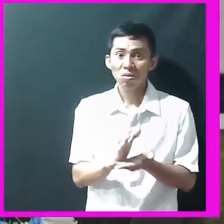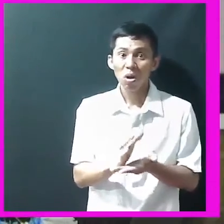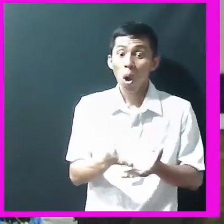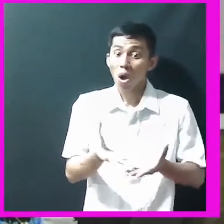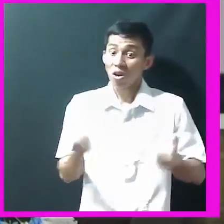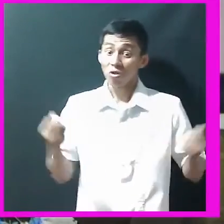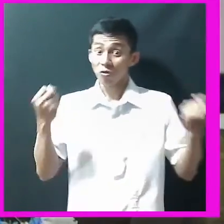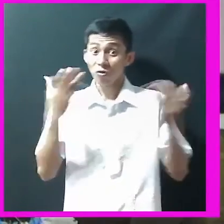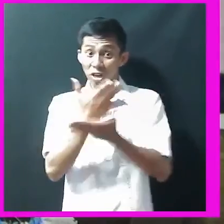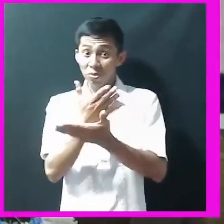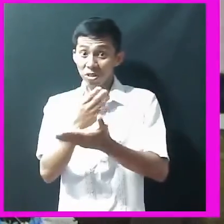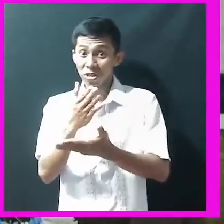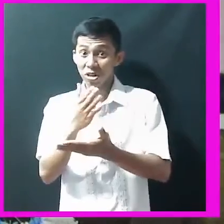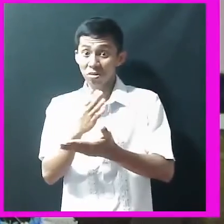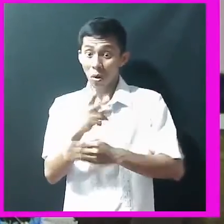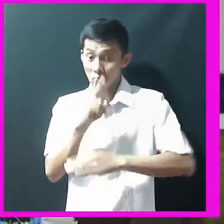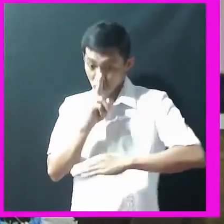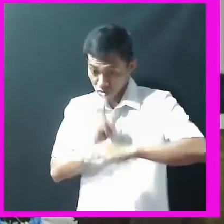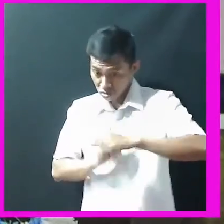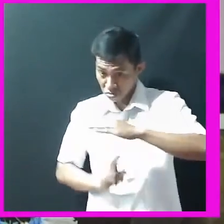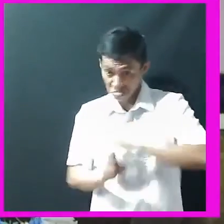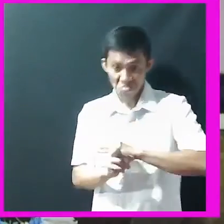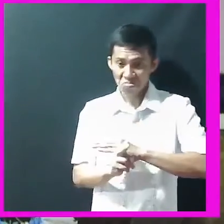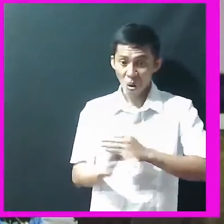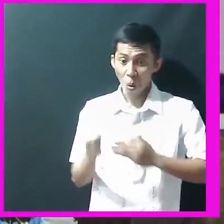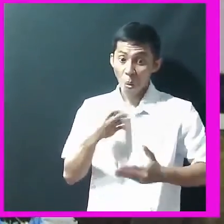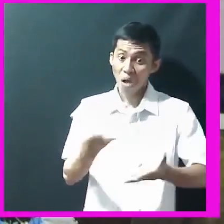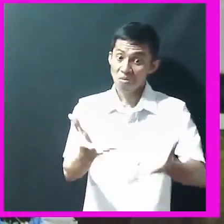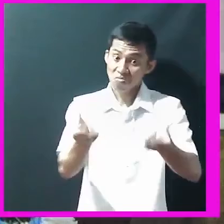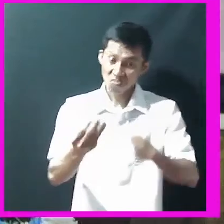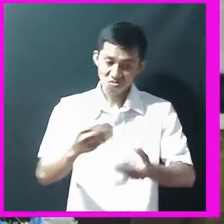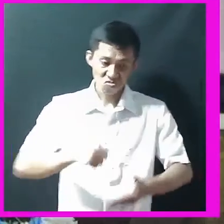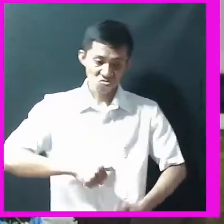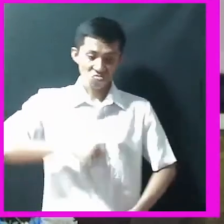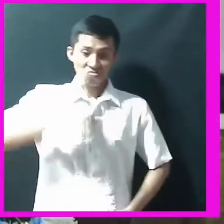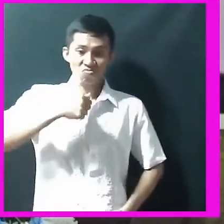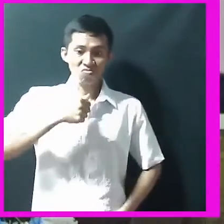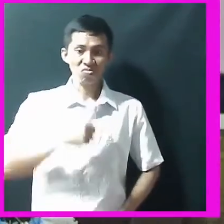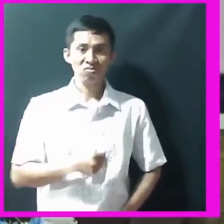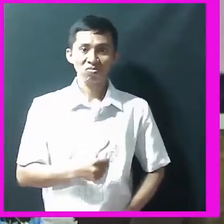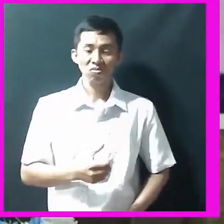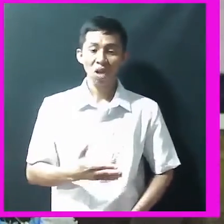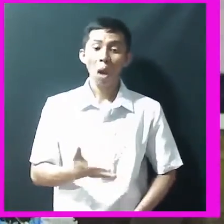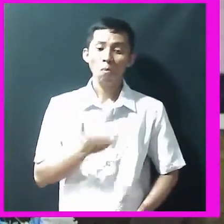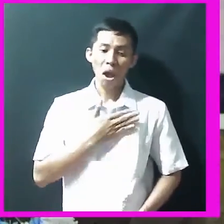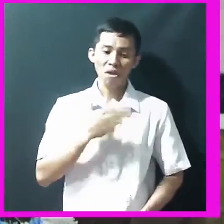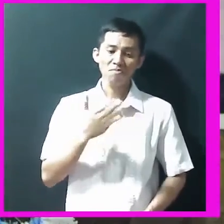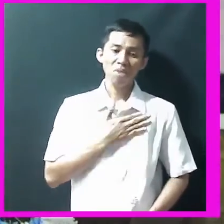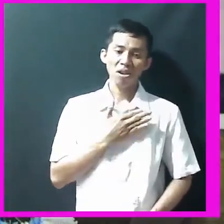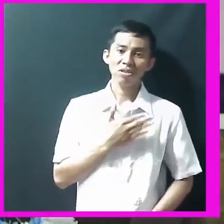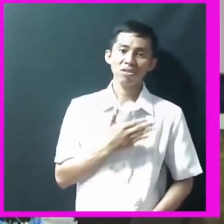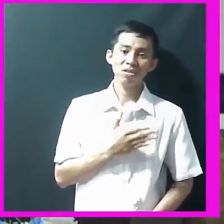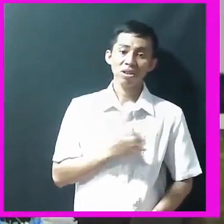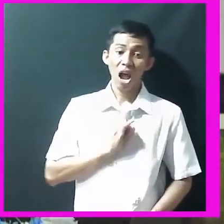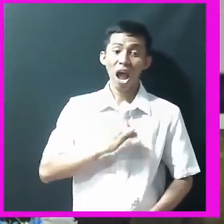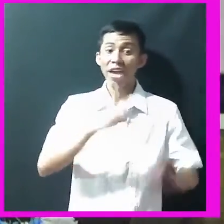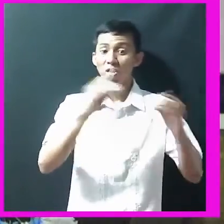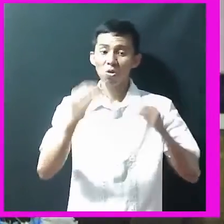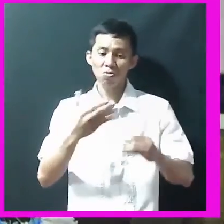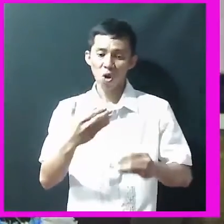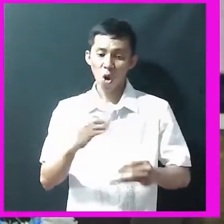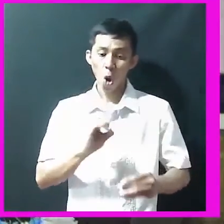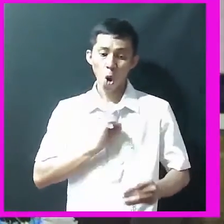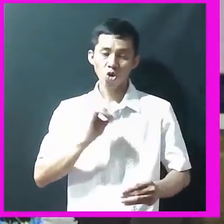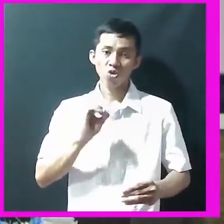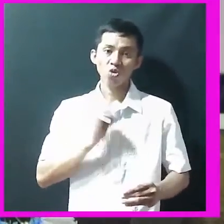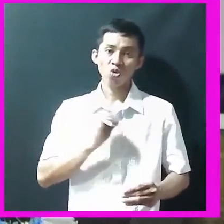Yang ilahang kaugalingon kay my man, my way, myself, I do it my way.